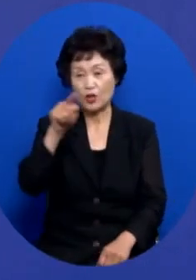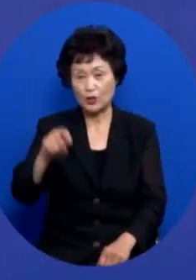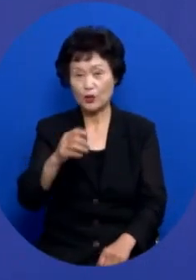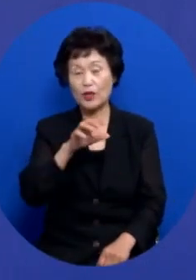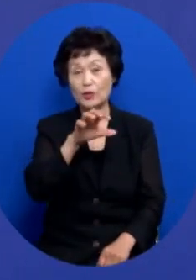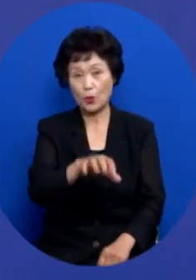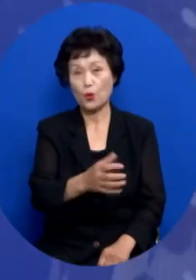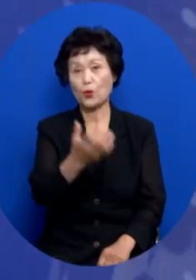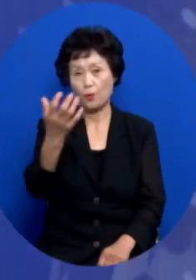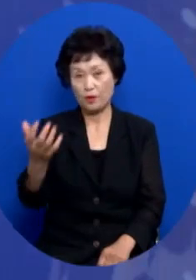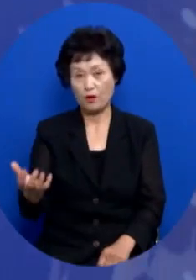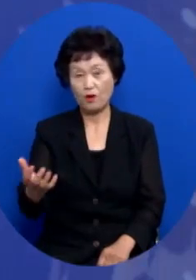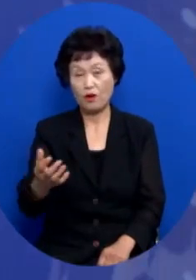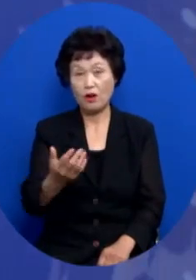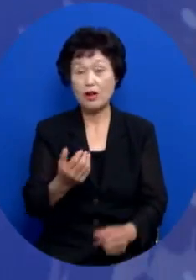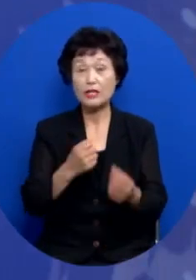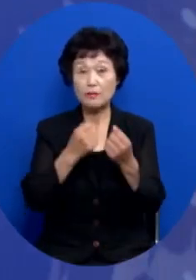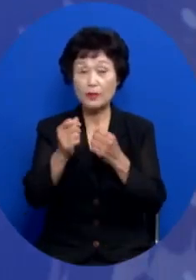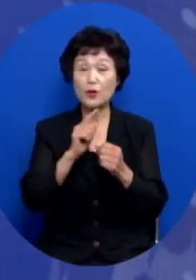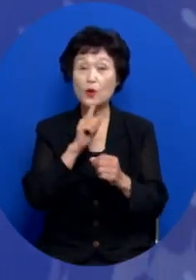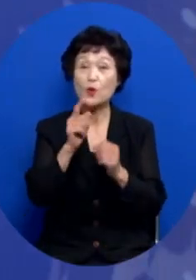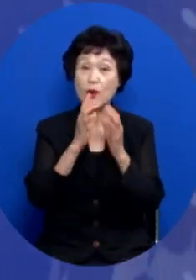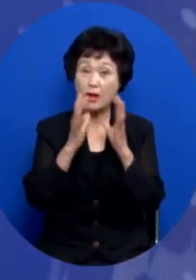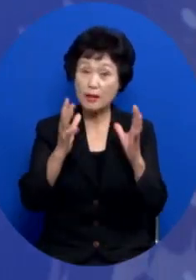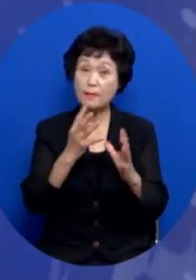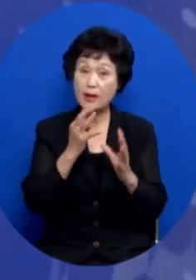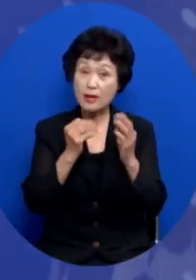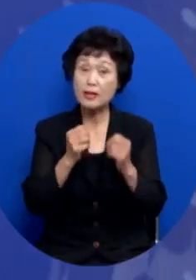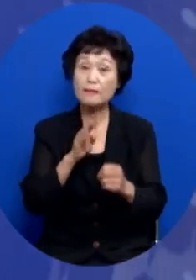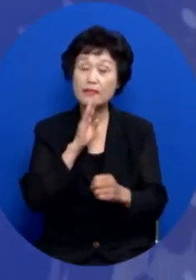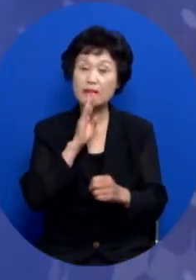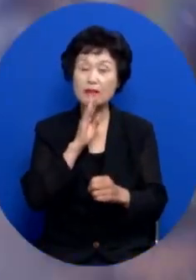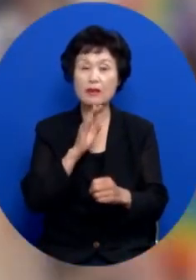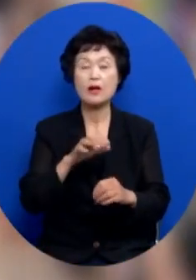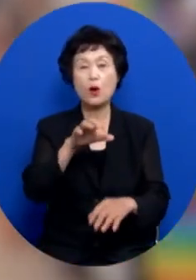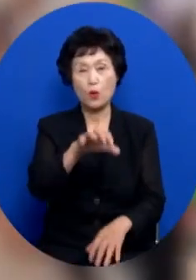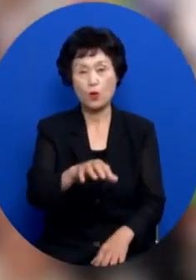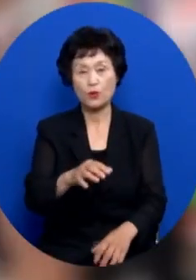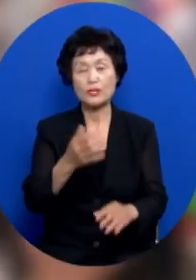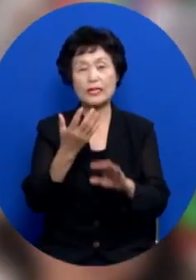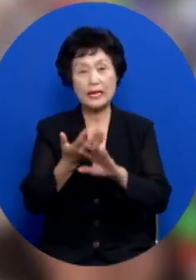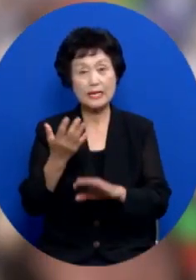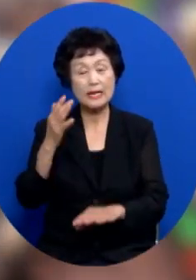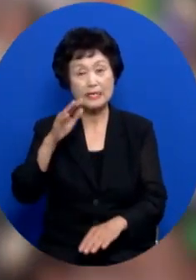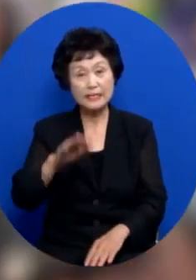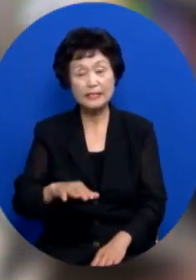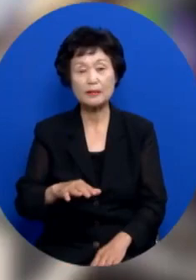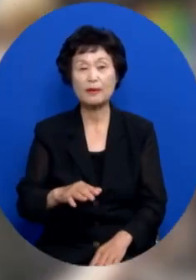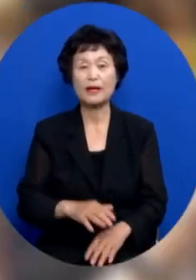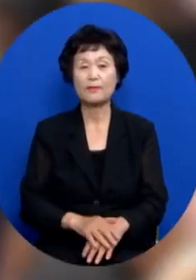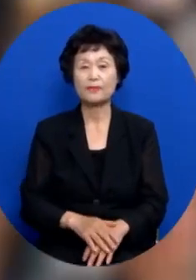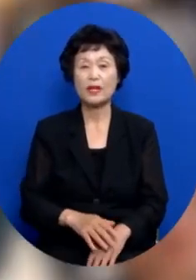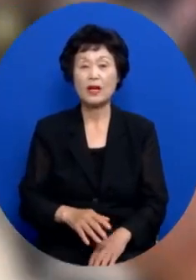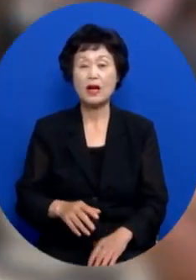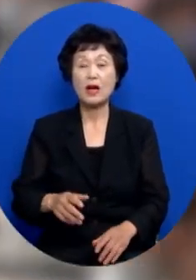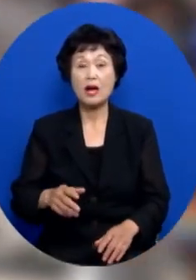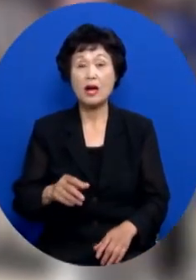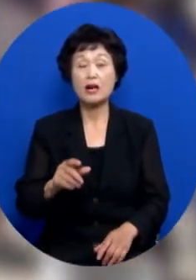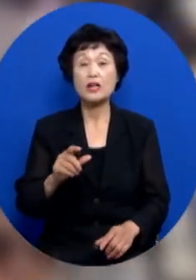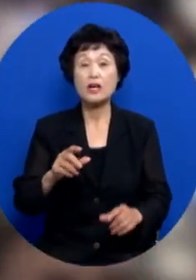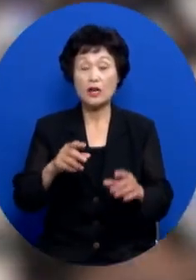여전했다고요? 네, 서울광장에서 을지로 일대로 축제 장소가 달라지면서 부스도 L자 형태로 두 길에